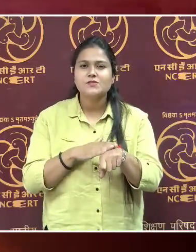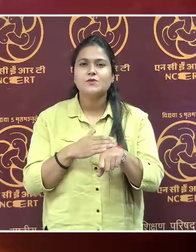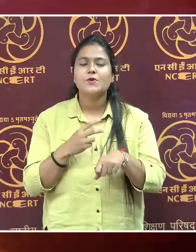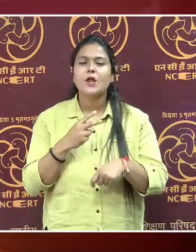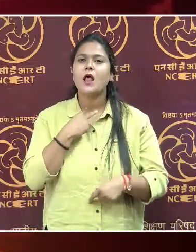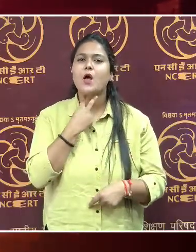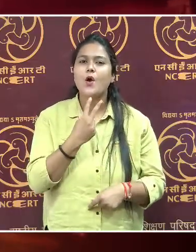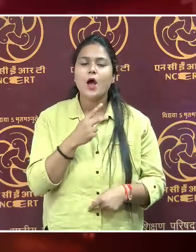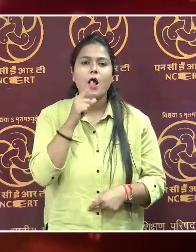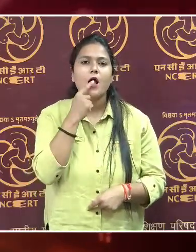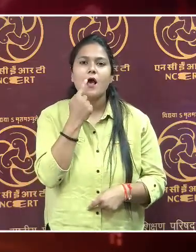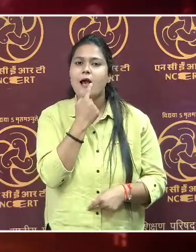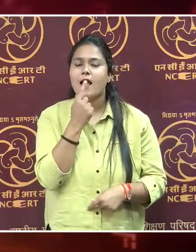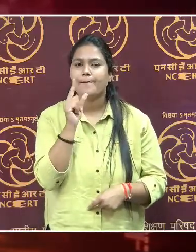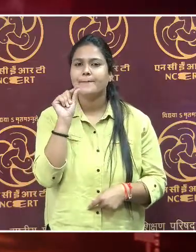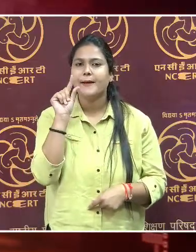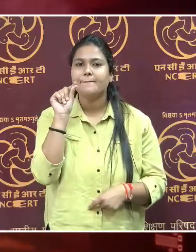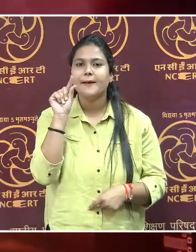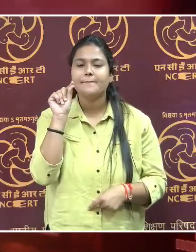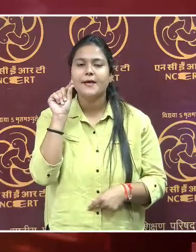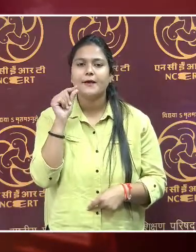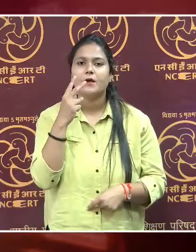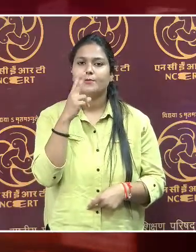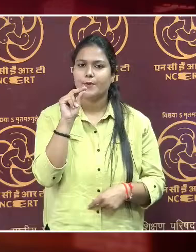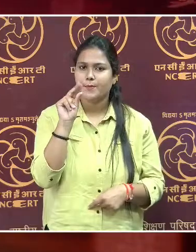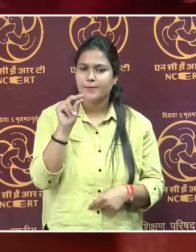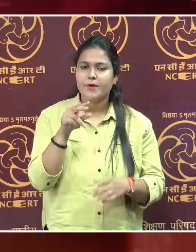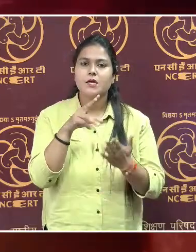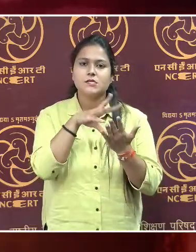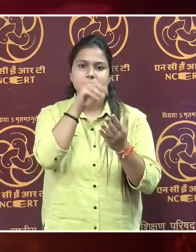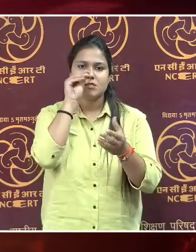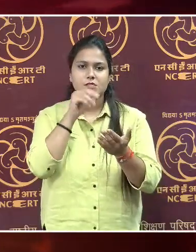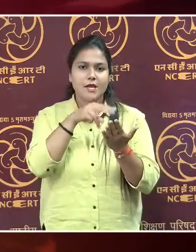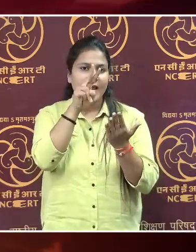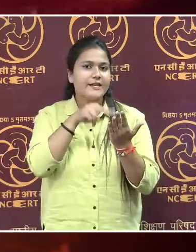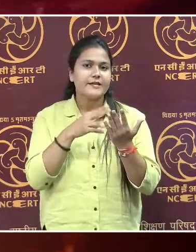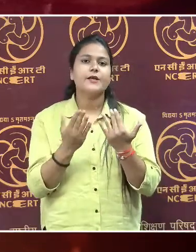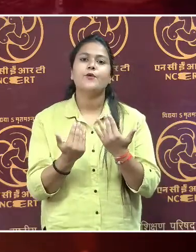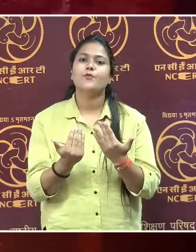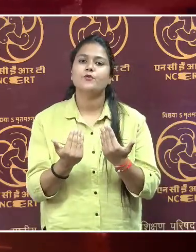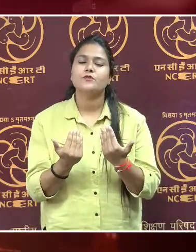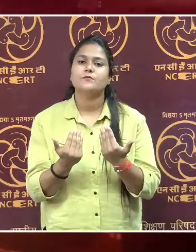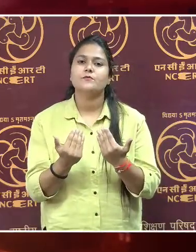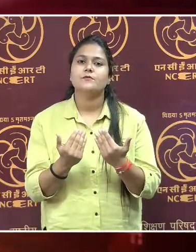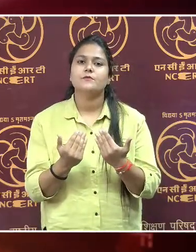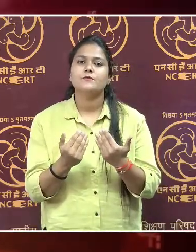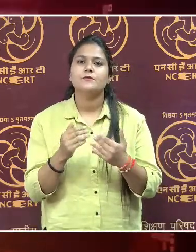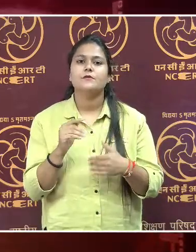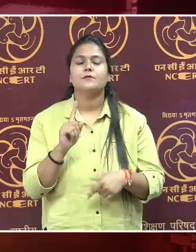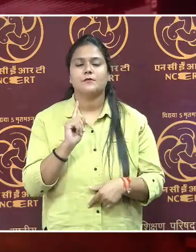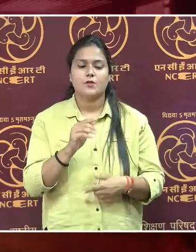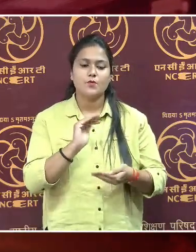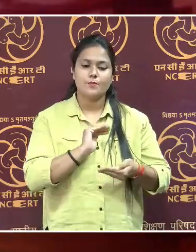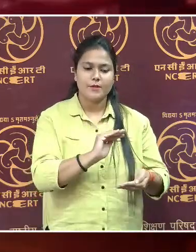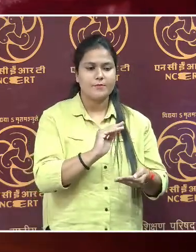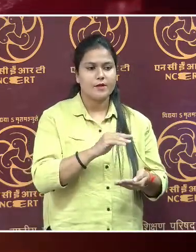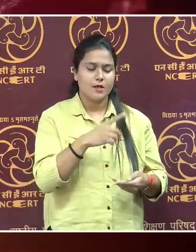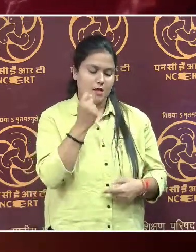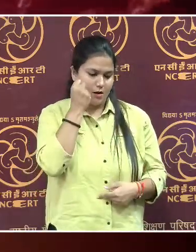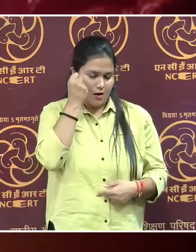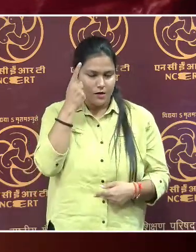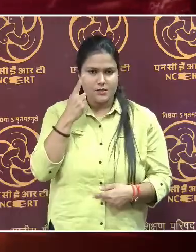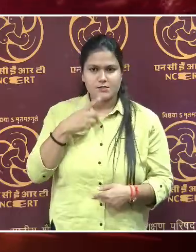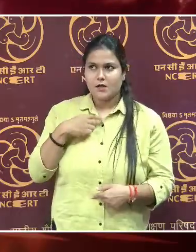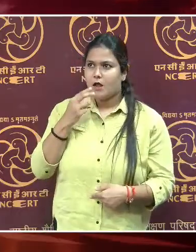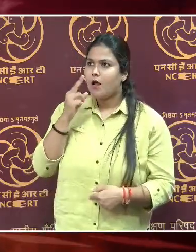ना, तो पढ़ तो नहीं पाएगा, बहुत ही छोटा बच्चा है, लेकिन एक उसे ये चीज़ समझ में आए कि आप कुछ बोल रहे हो लिप मूवमेंट से।